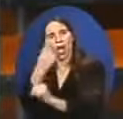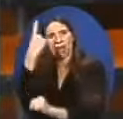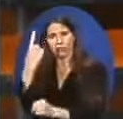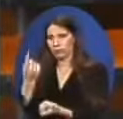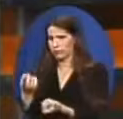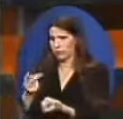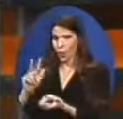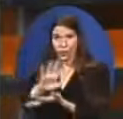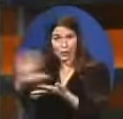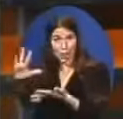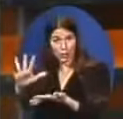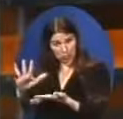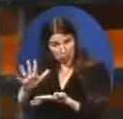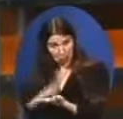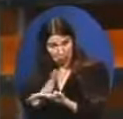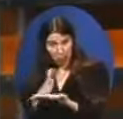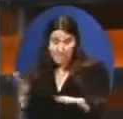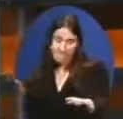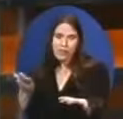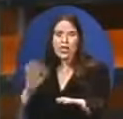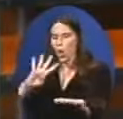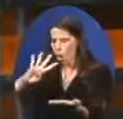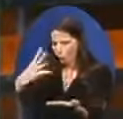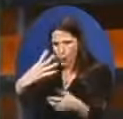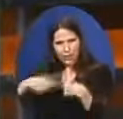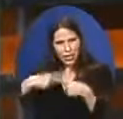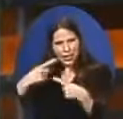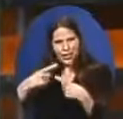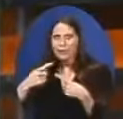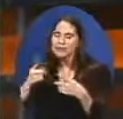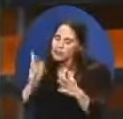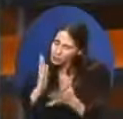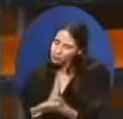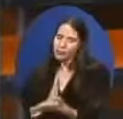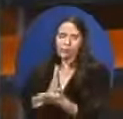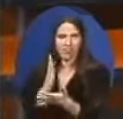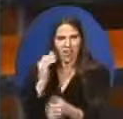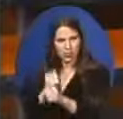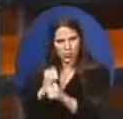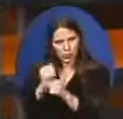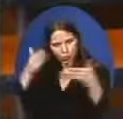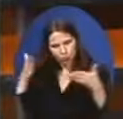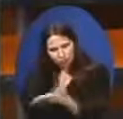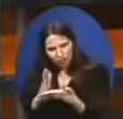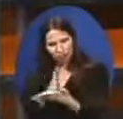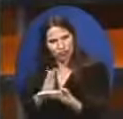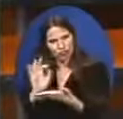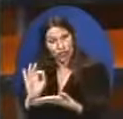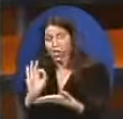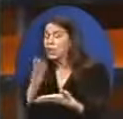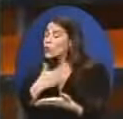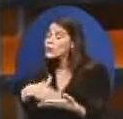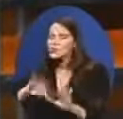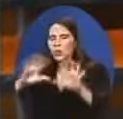זה עוד 5 חודשים. ולכן כל מה שנעשה ב4 שנים היה להיערך לכך. מה שנעשה ב4 שנים זה להביא למצב שקואליציה